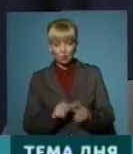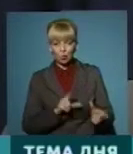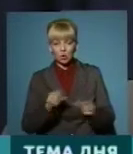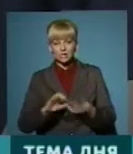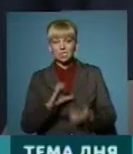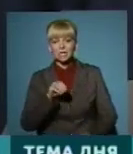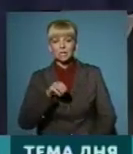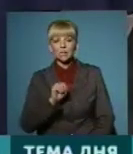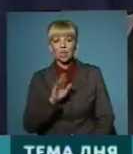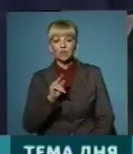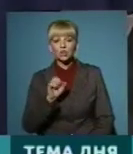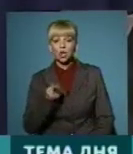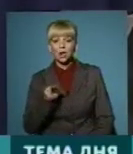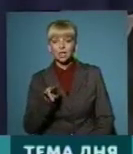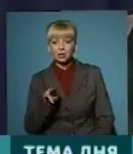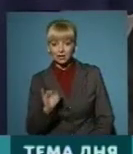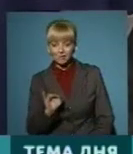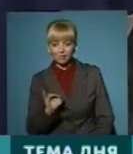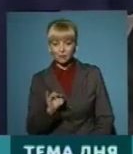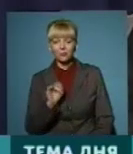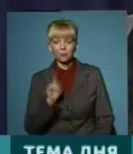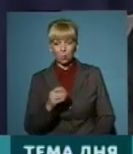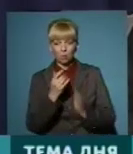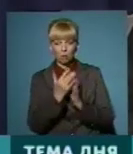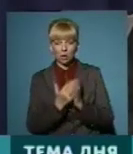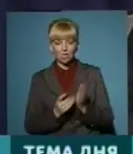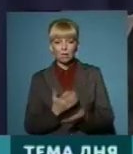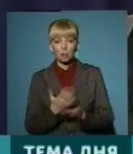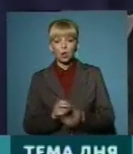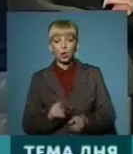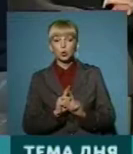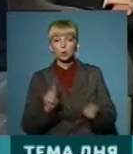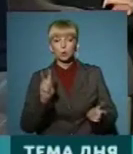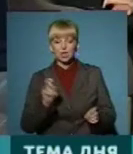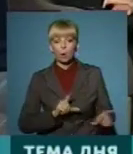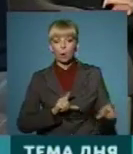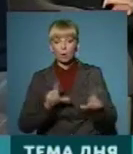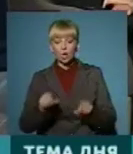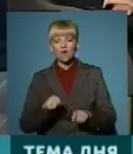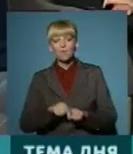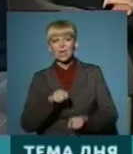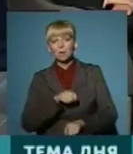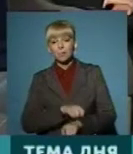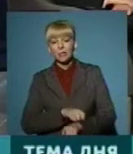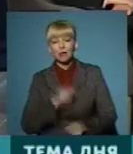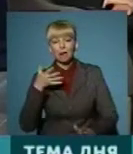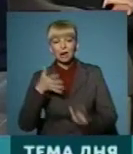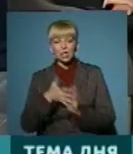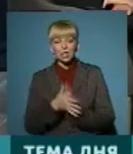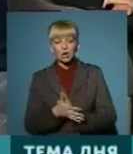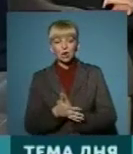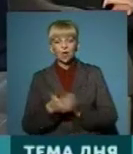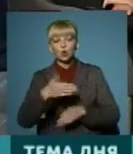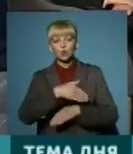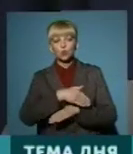село Ставчани, теж одне із того переліку, яке мало особливий статус, і поїхали вимірювати радіаційний